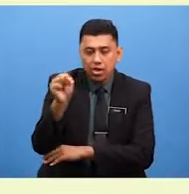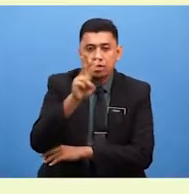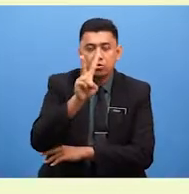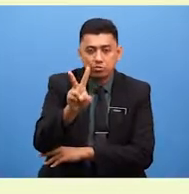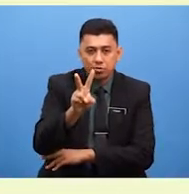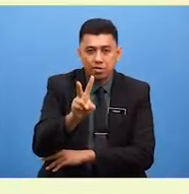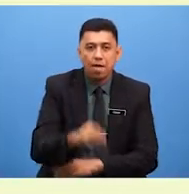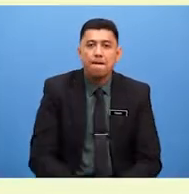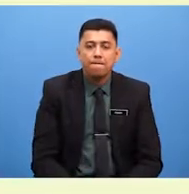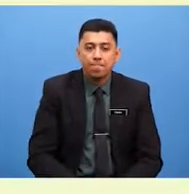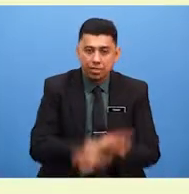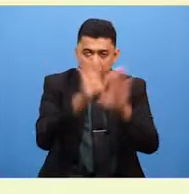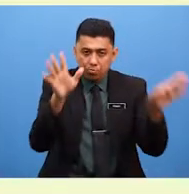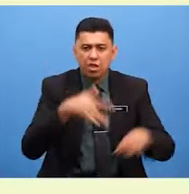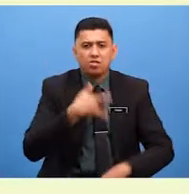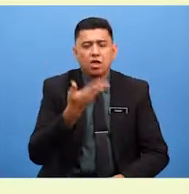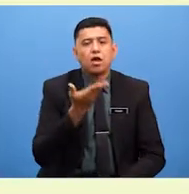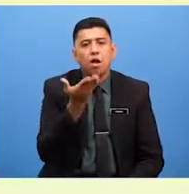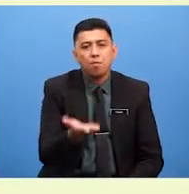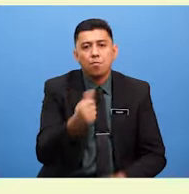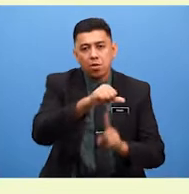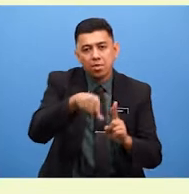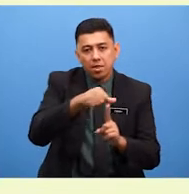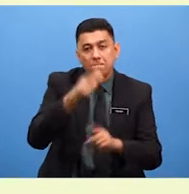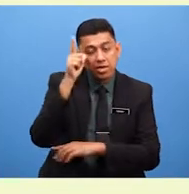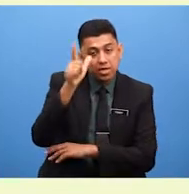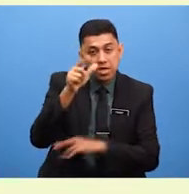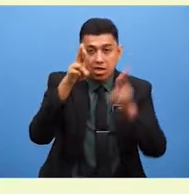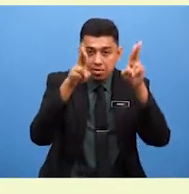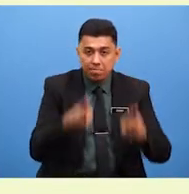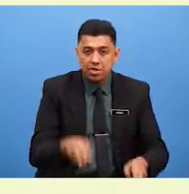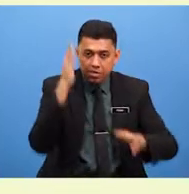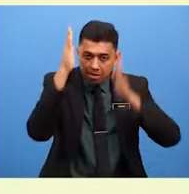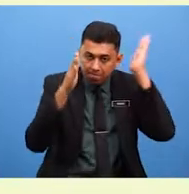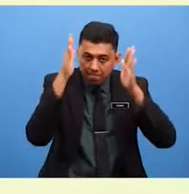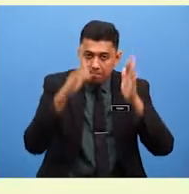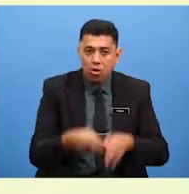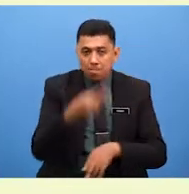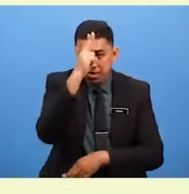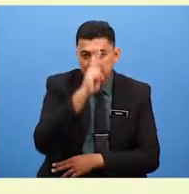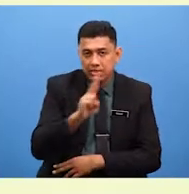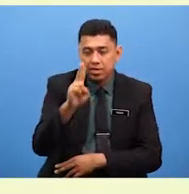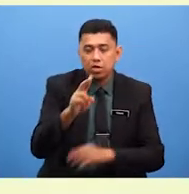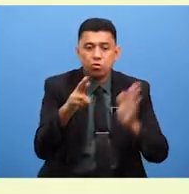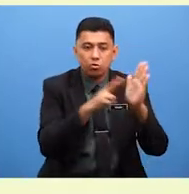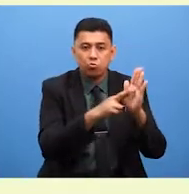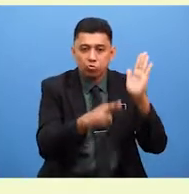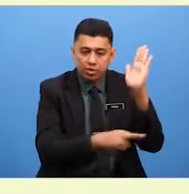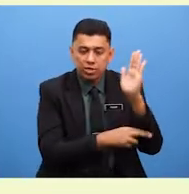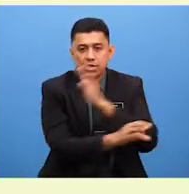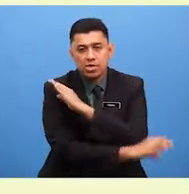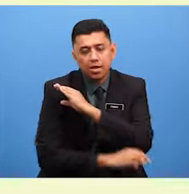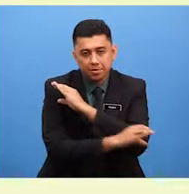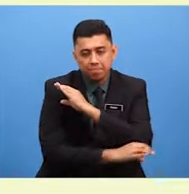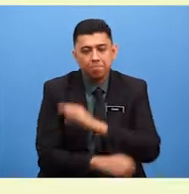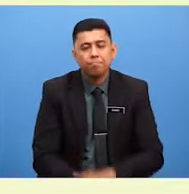adalah terangkan perasaan kamu apabila melihat rakyat Malaysia menghormati prinsip